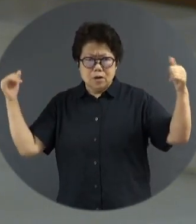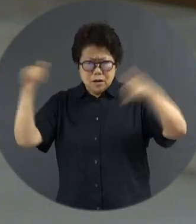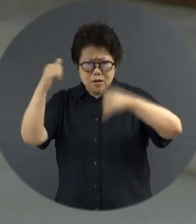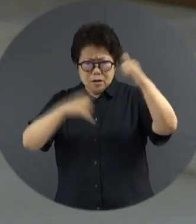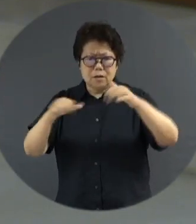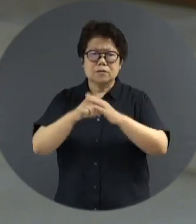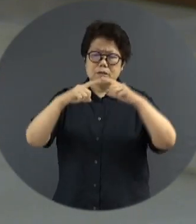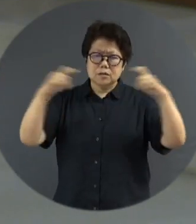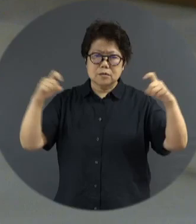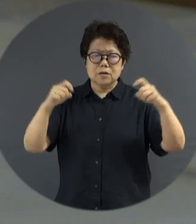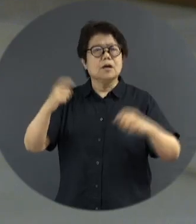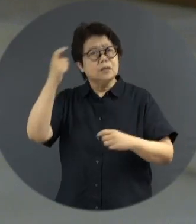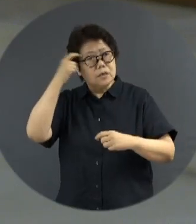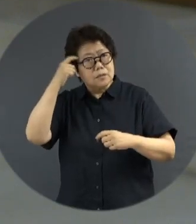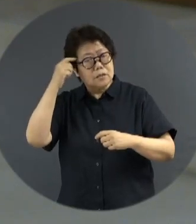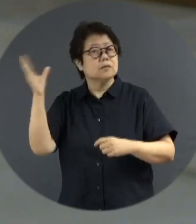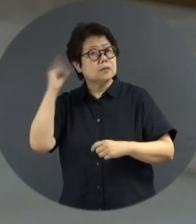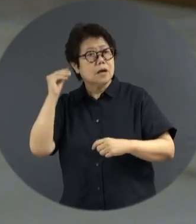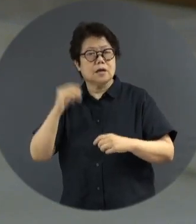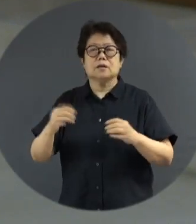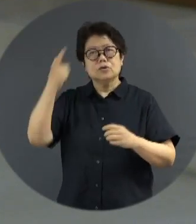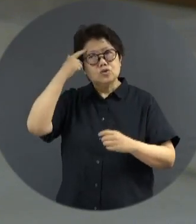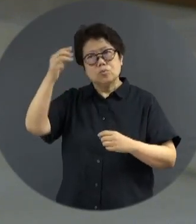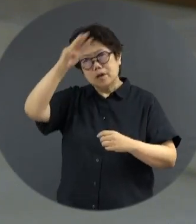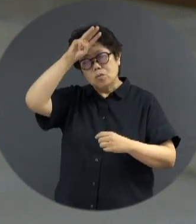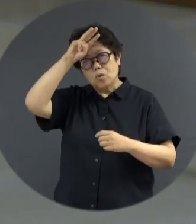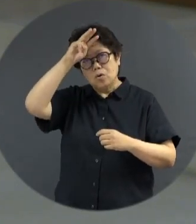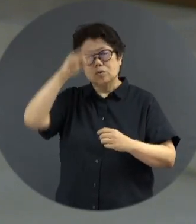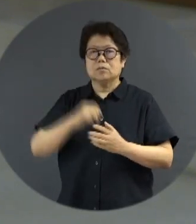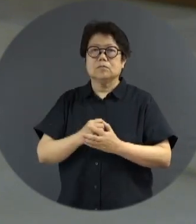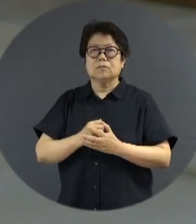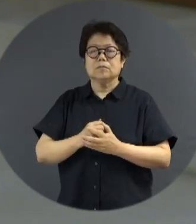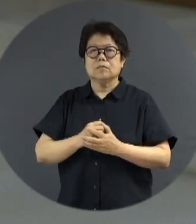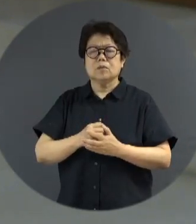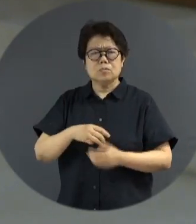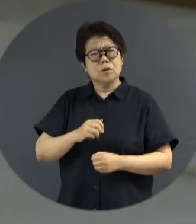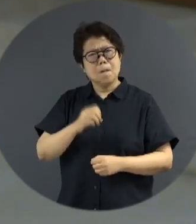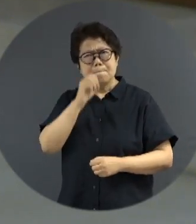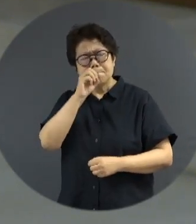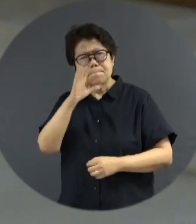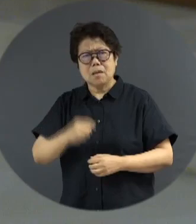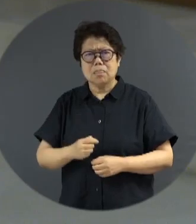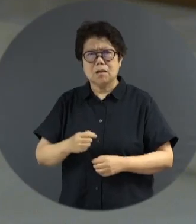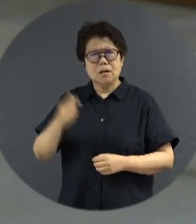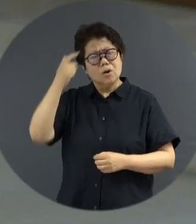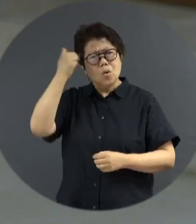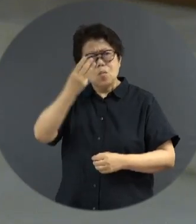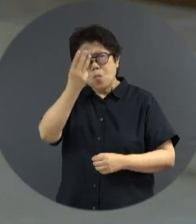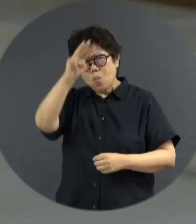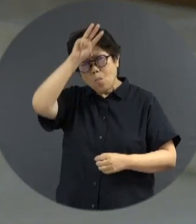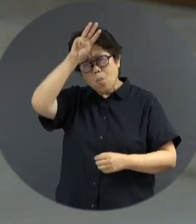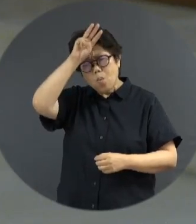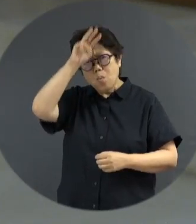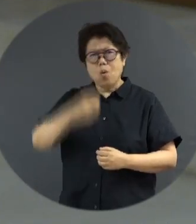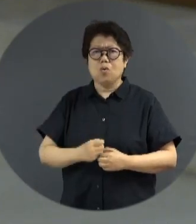了认识和聆听撒洛门王的智慧。我们会问撒洛门王，他从哪里会